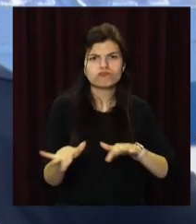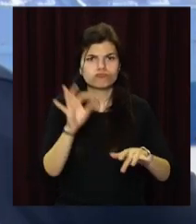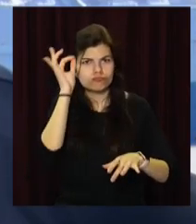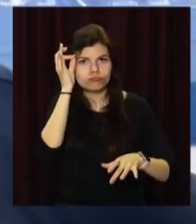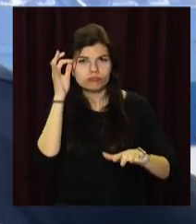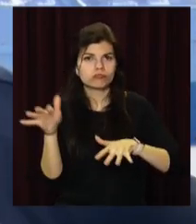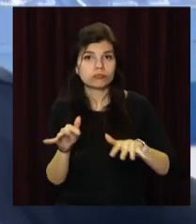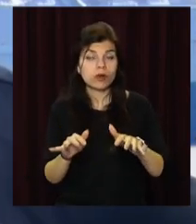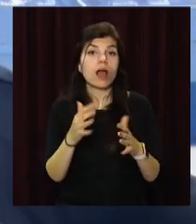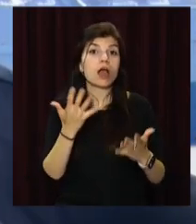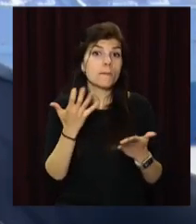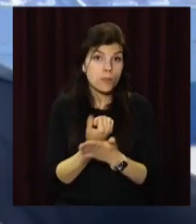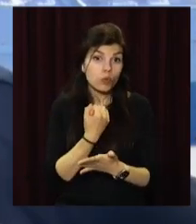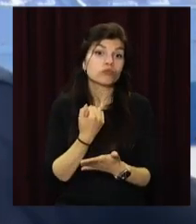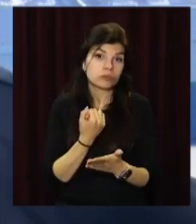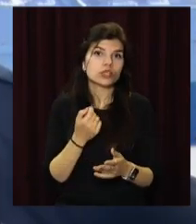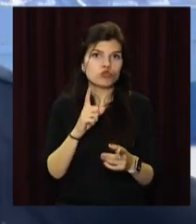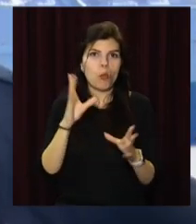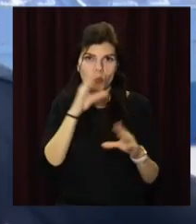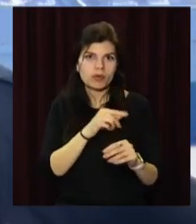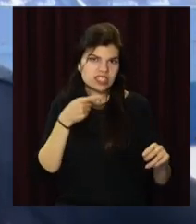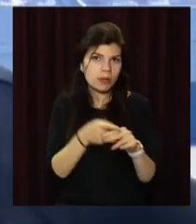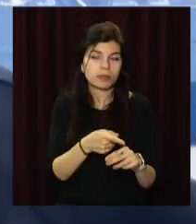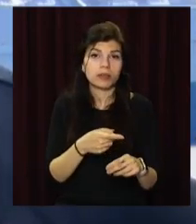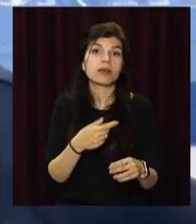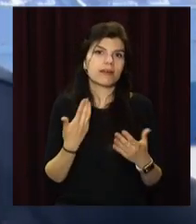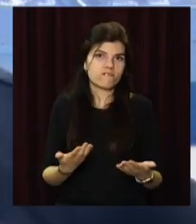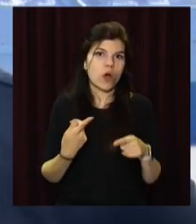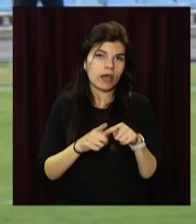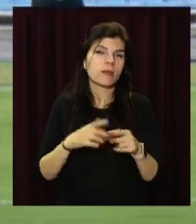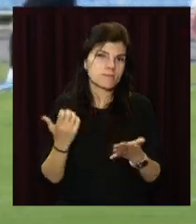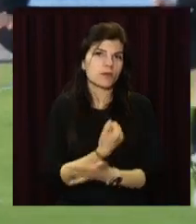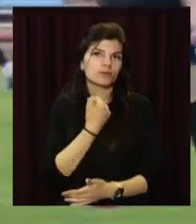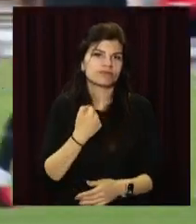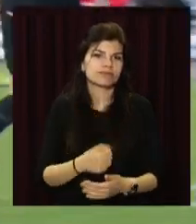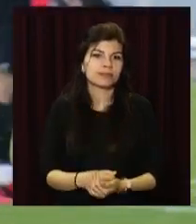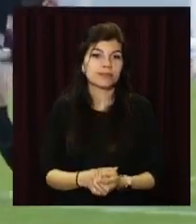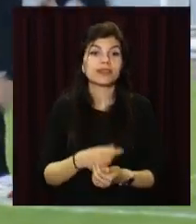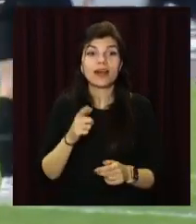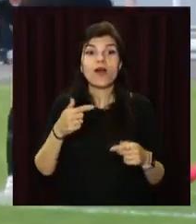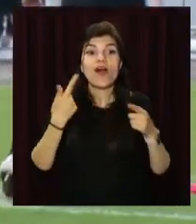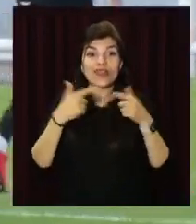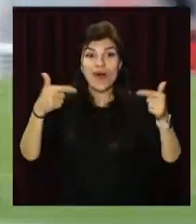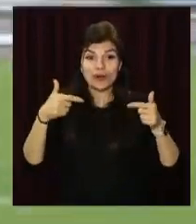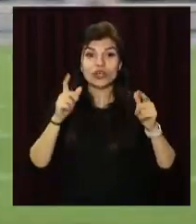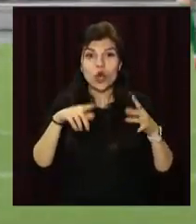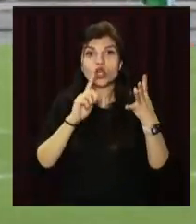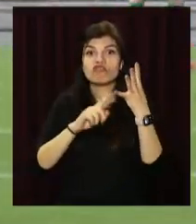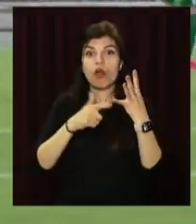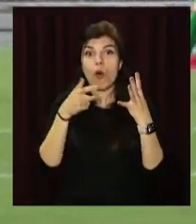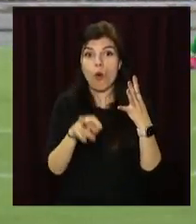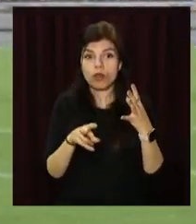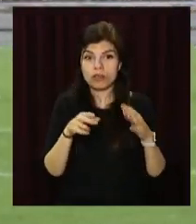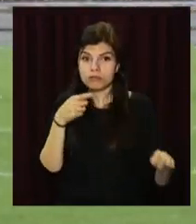агрессия, и если получится, конечно же, забить. Ну, в этой игре хорошо, что получилось. Невдовзі гості провели і четвертий гол.